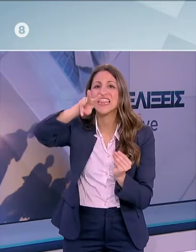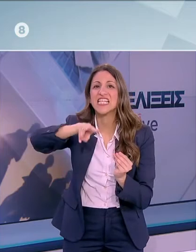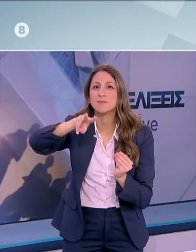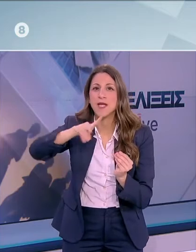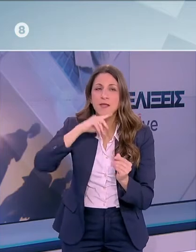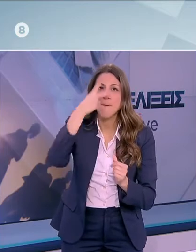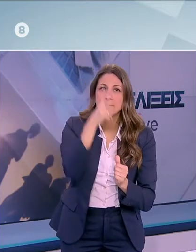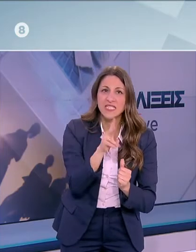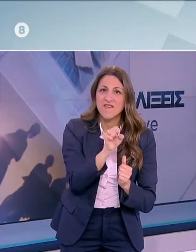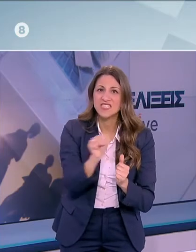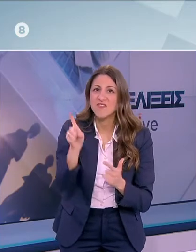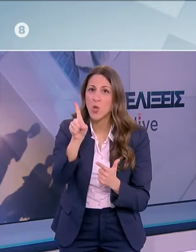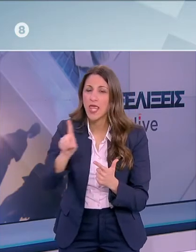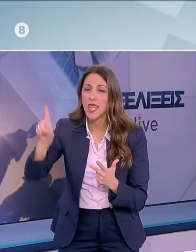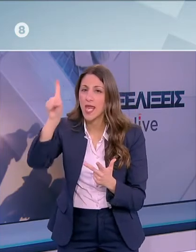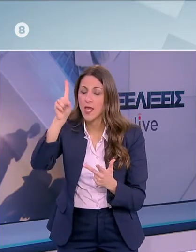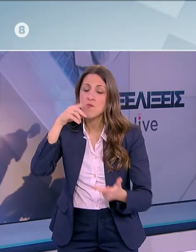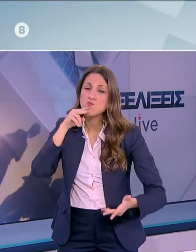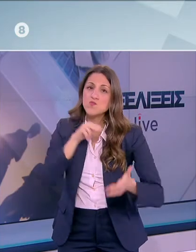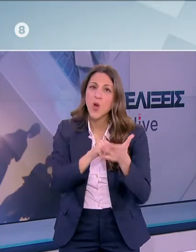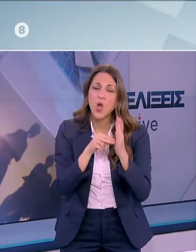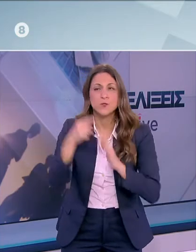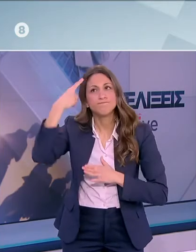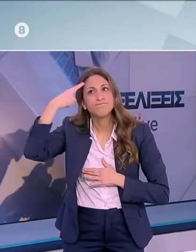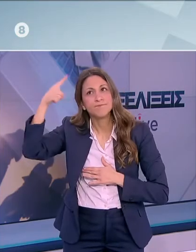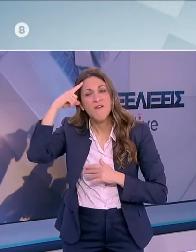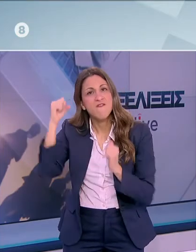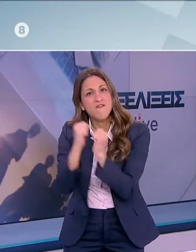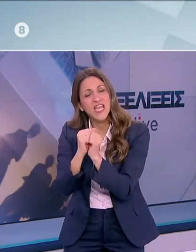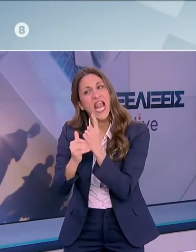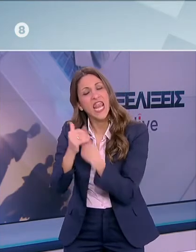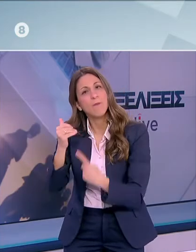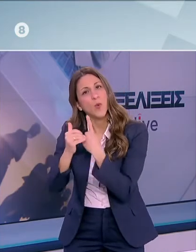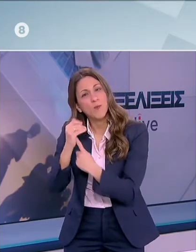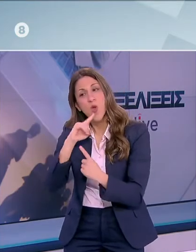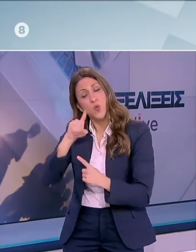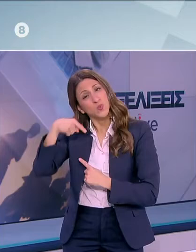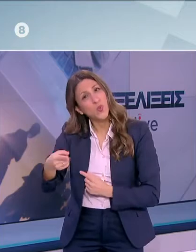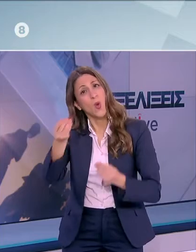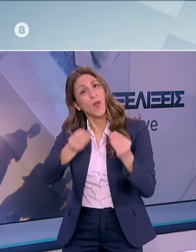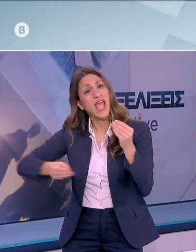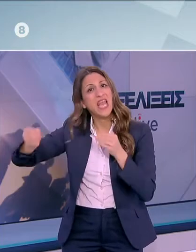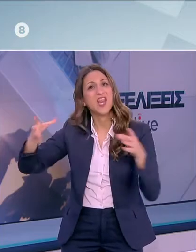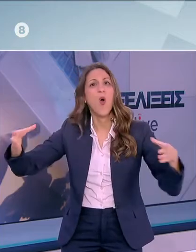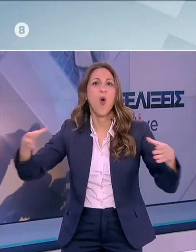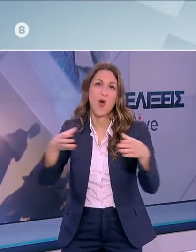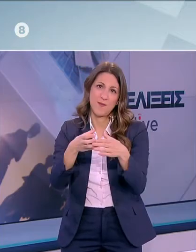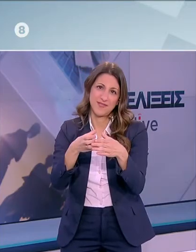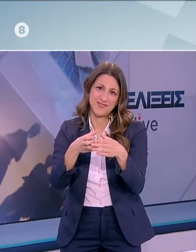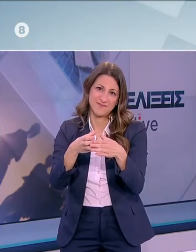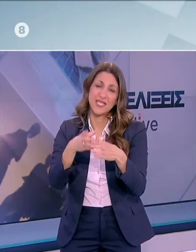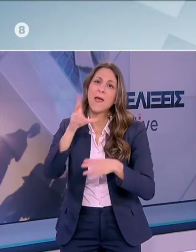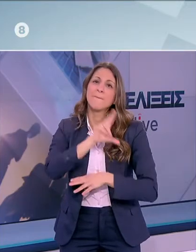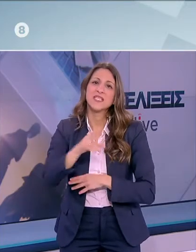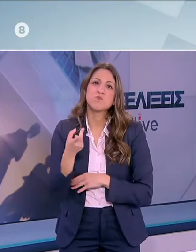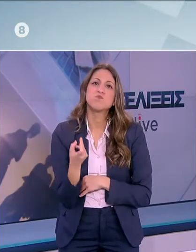και όχι ατομικά και συναισθηματικά, με τη σκέψη μας στους φίλους μας που πραγματικά μας λείπουν. Ας είναι αδιαπραγμάτευτο αυτό το ζήτημα, αυτή η πρόκληση, αυτό